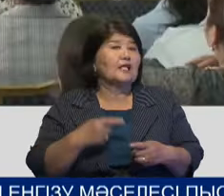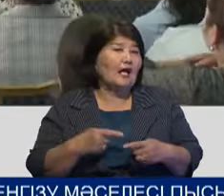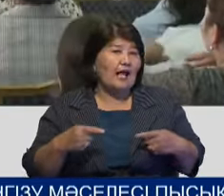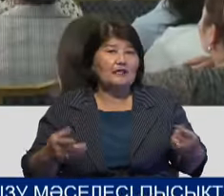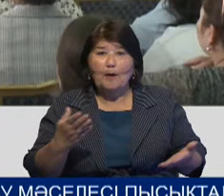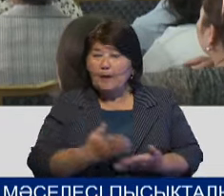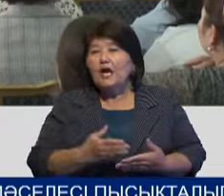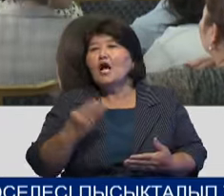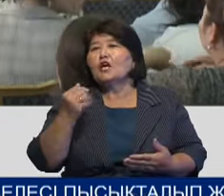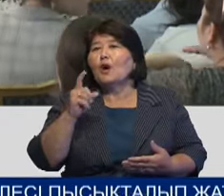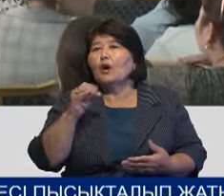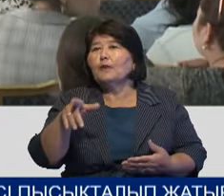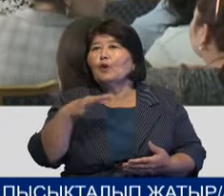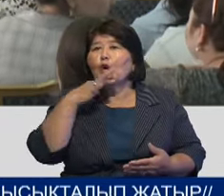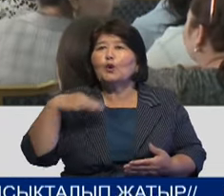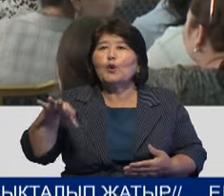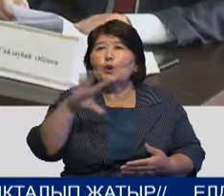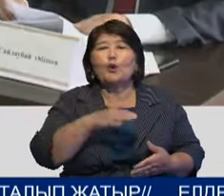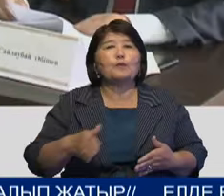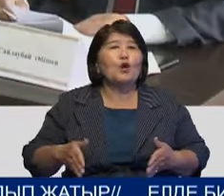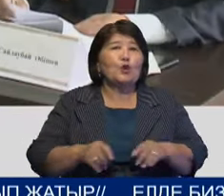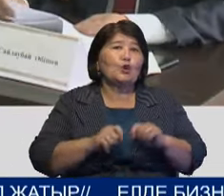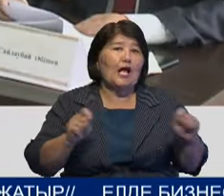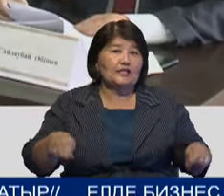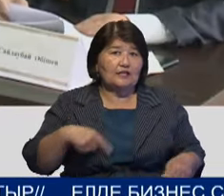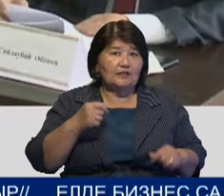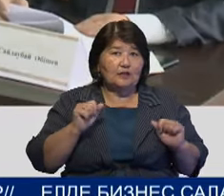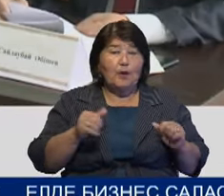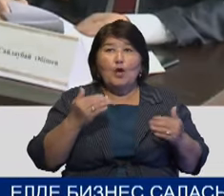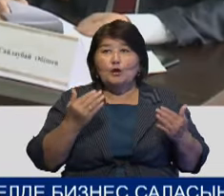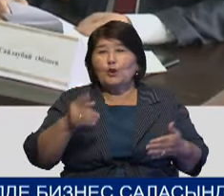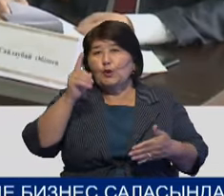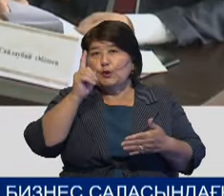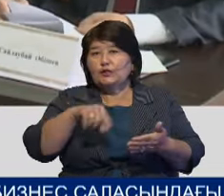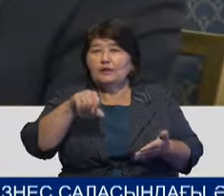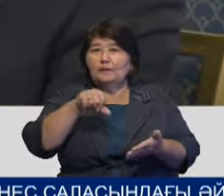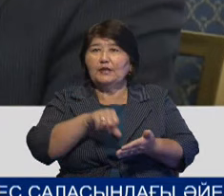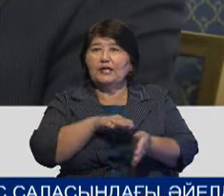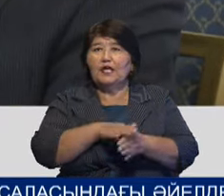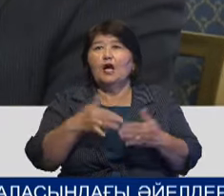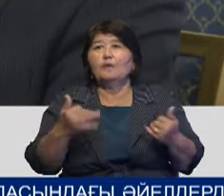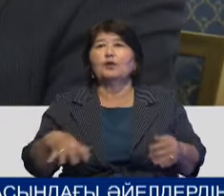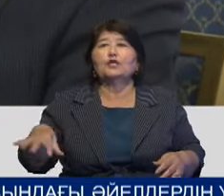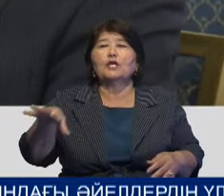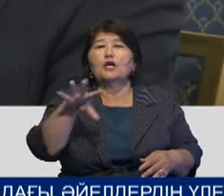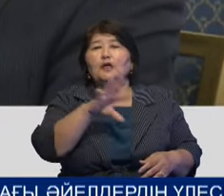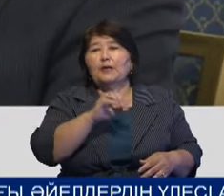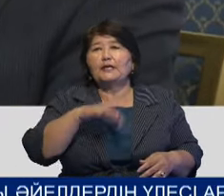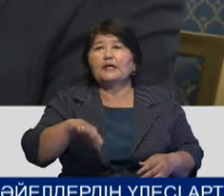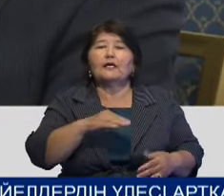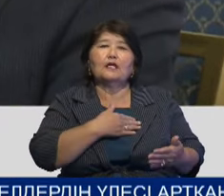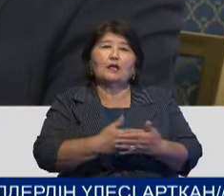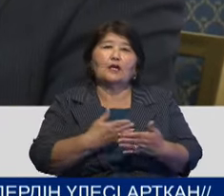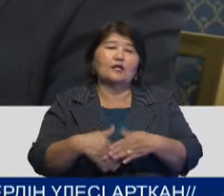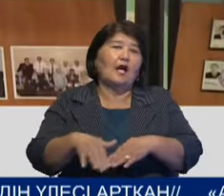бар. Шаухаманов олардың көпшілігінің жолын ашты десе болады. Ал олар сол сенім үдесіне шыға білді. Бүгінде бәрі бүтін елдің елеулісі